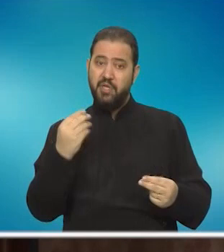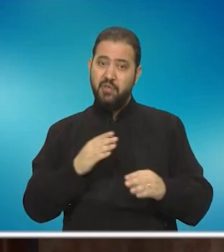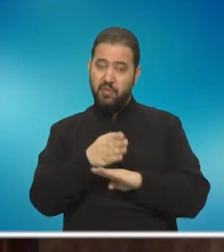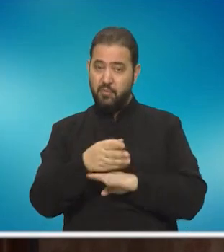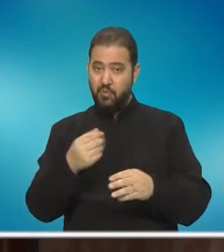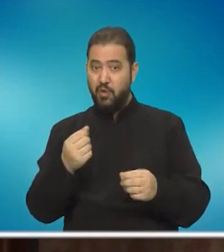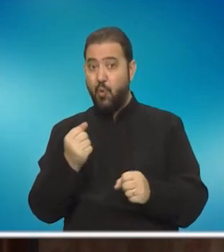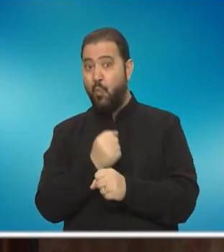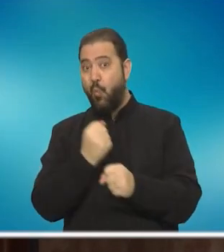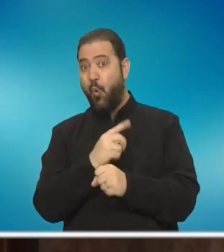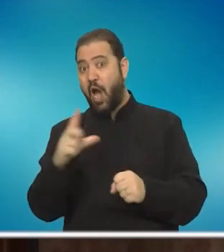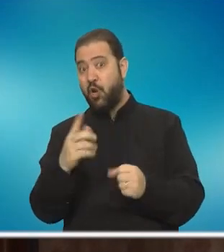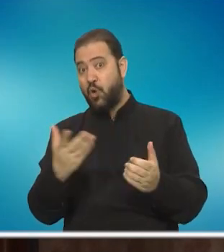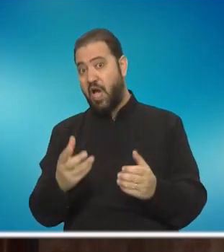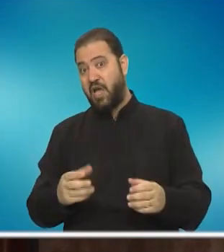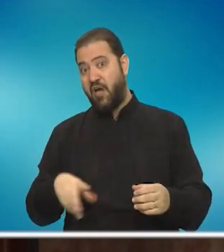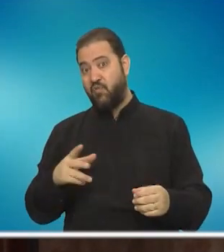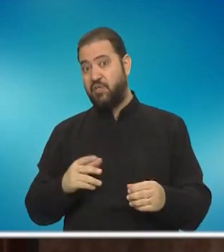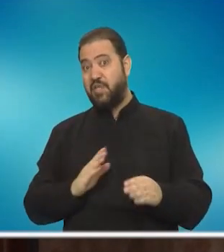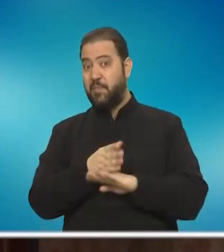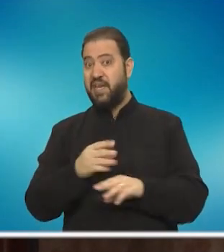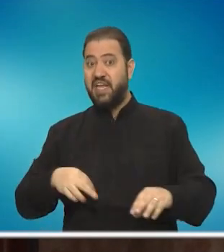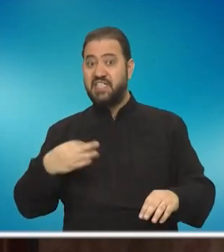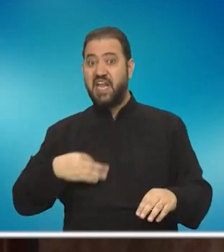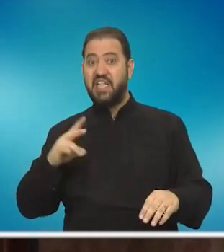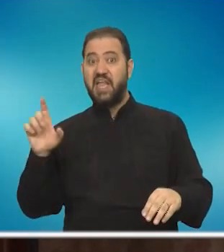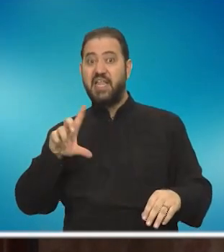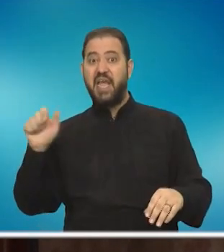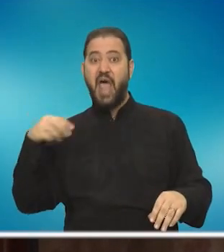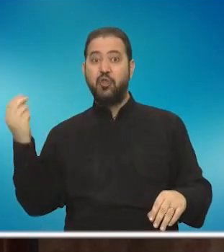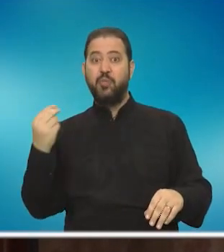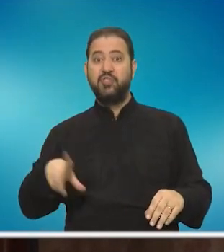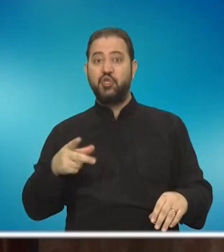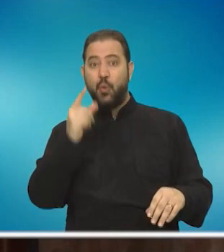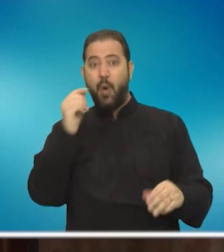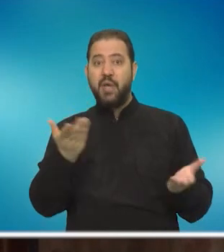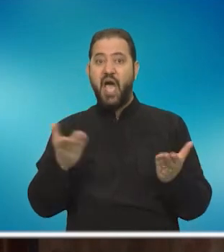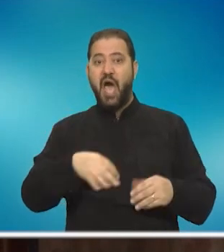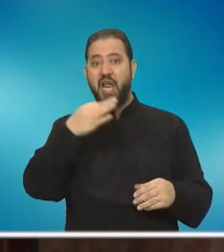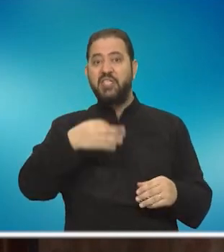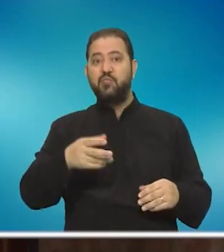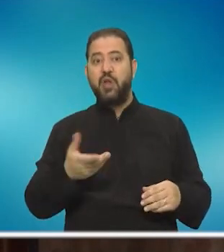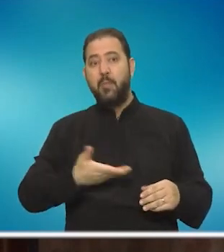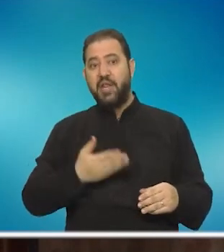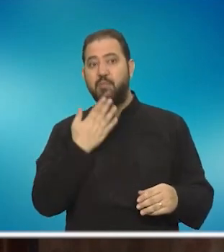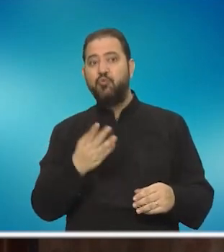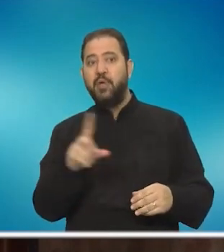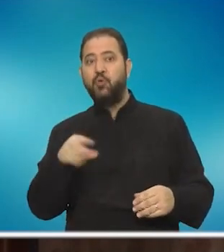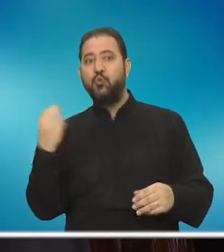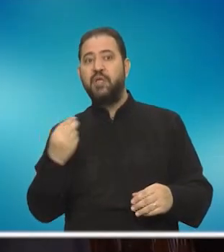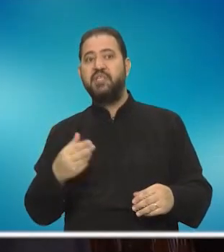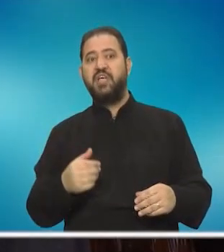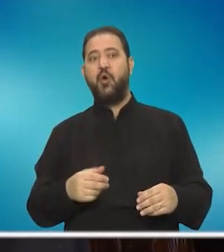proprie. Pentru că sunt mulți care spun, părinte, nu știu cum să-i mulțumesc lui Dumnezeu că am fost sănătos de a-mi putut să